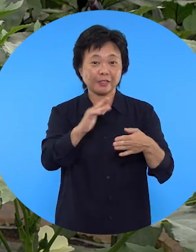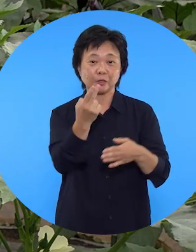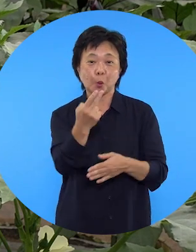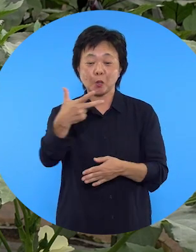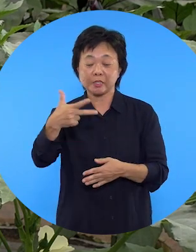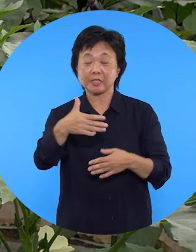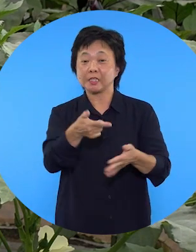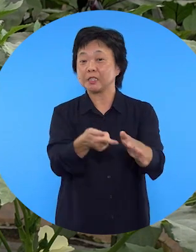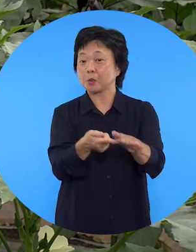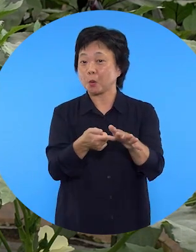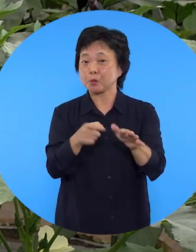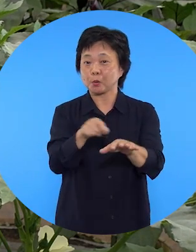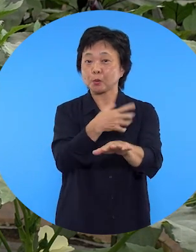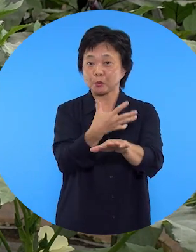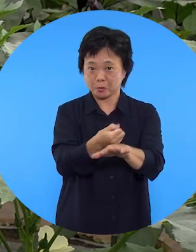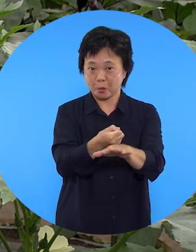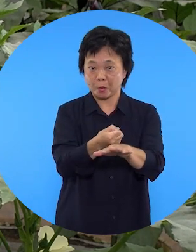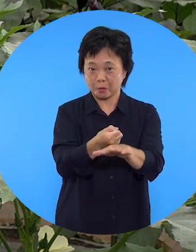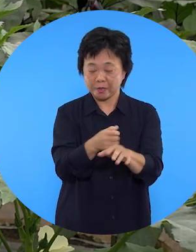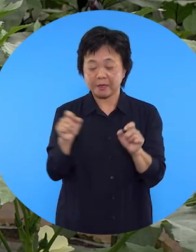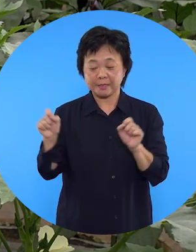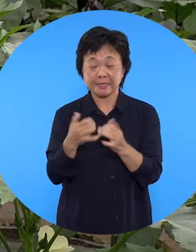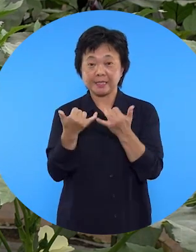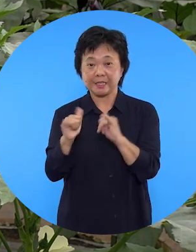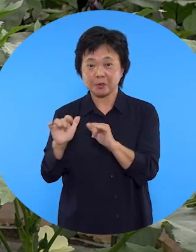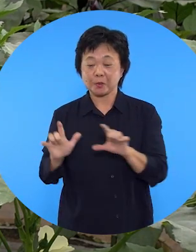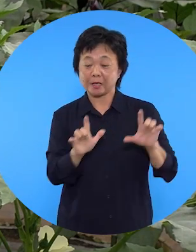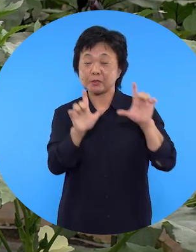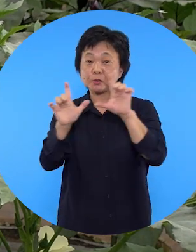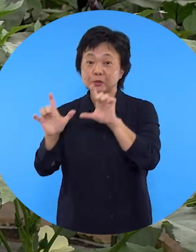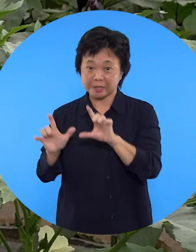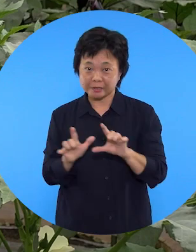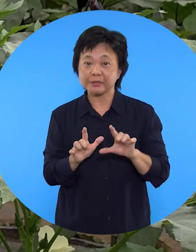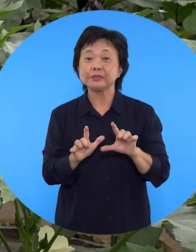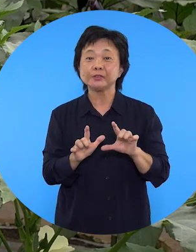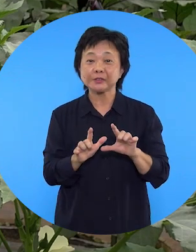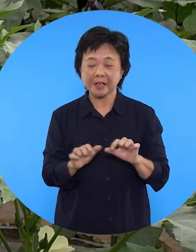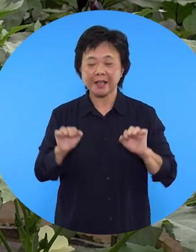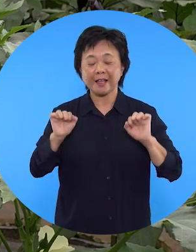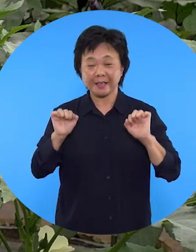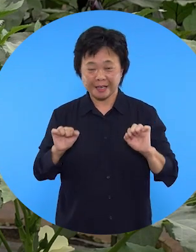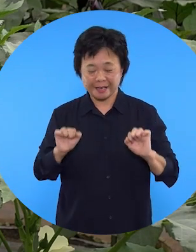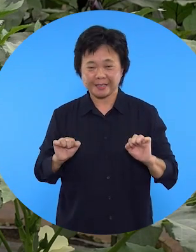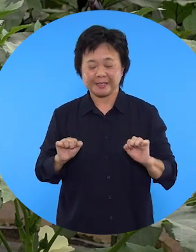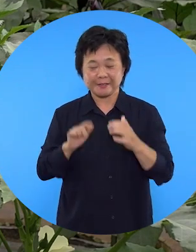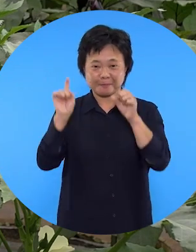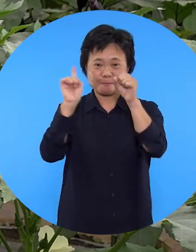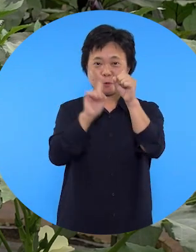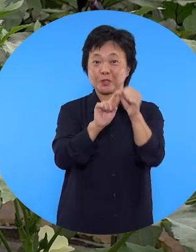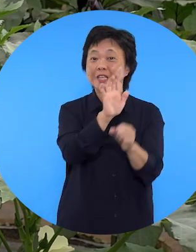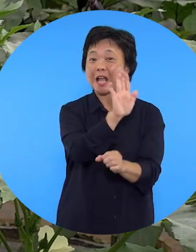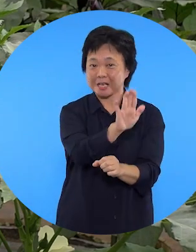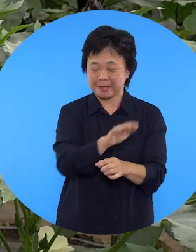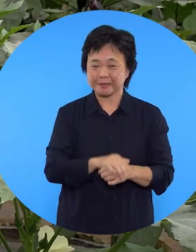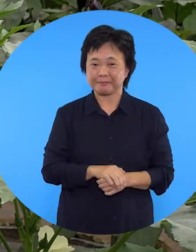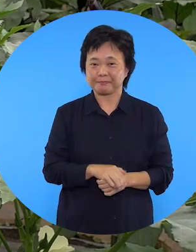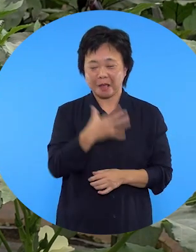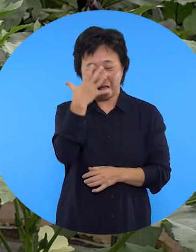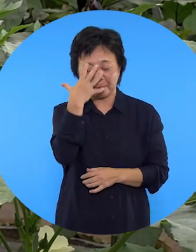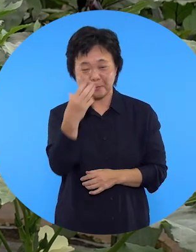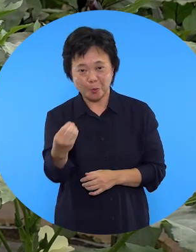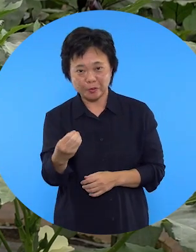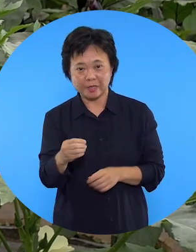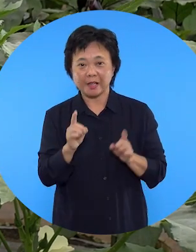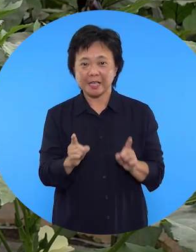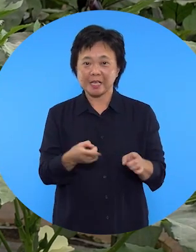農業ならではの特色や身近に地域の方たちがいるからこそのやりがいが見えてきますね皆さんも魅力